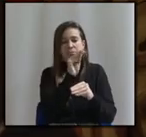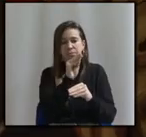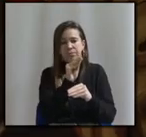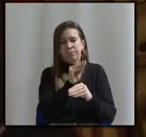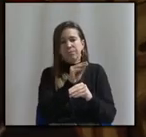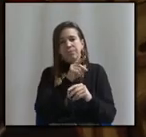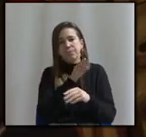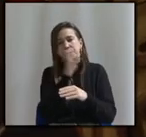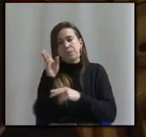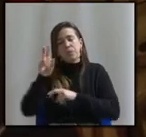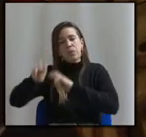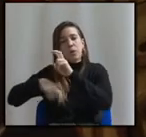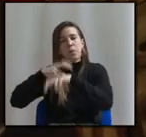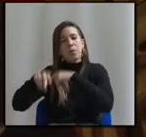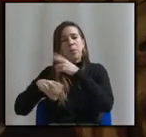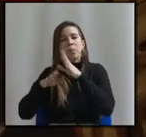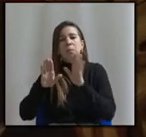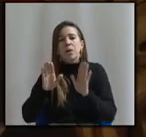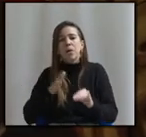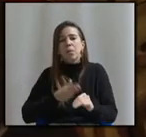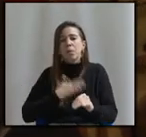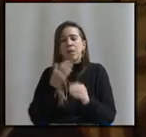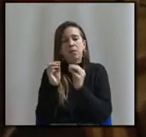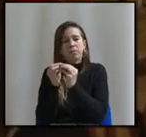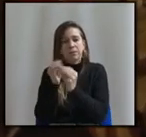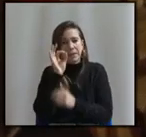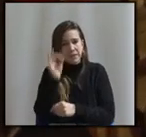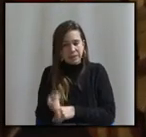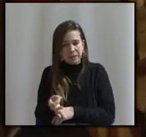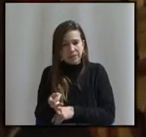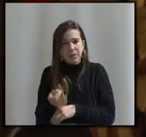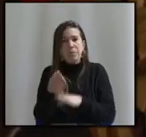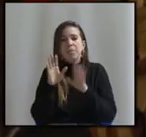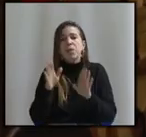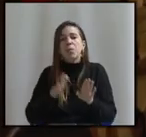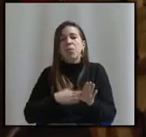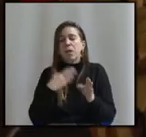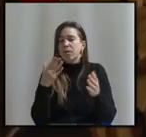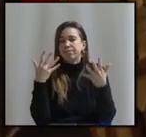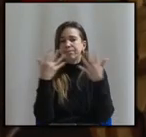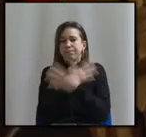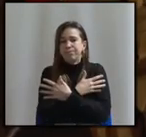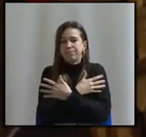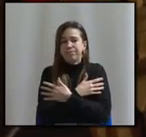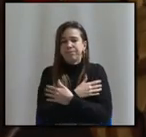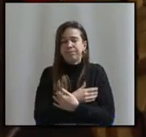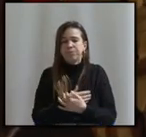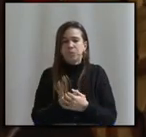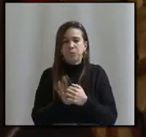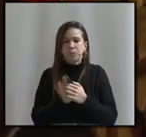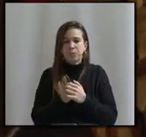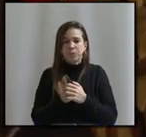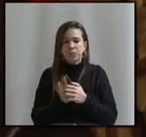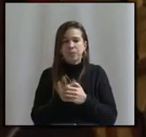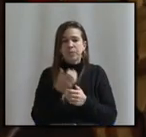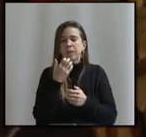vorera de la zona del Paracoll. Tinc constància que s'hi va anar perquè hi ha la PDS feta, però segurament no devíem encertar amb la zona concreta. Si